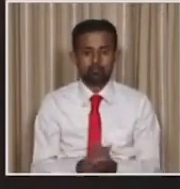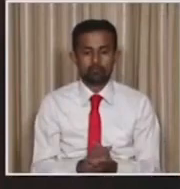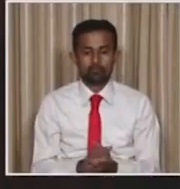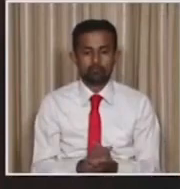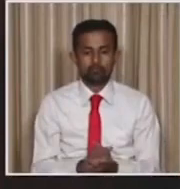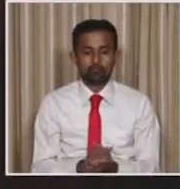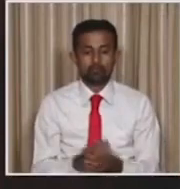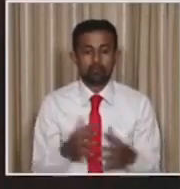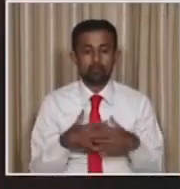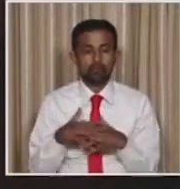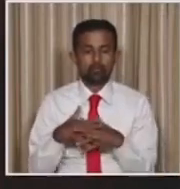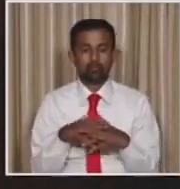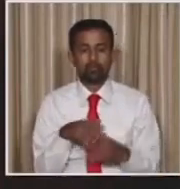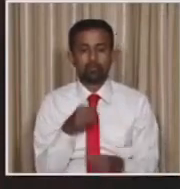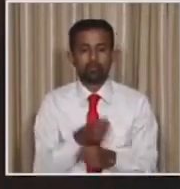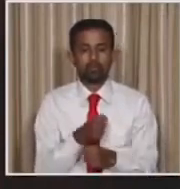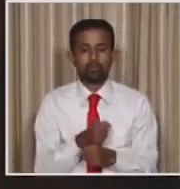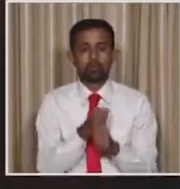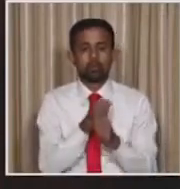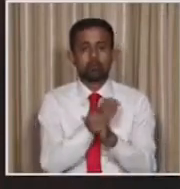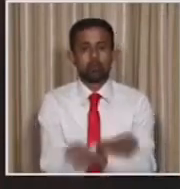තමයි සුභසාධන රාජ්‍ය බිඳවැටීම.